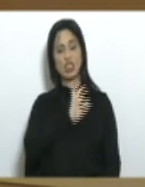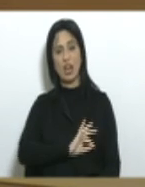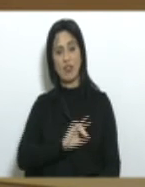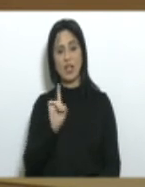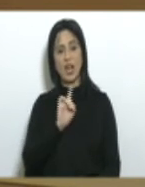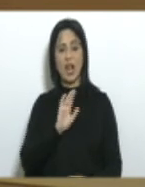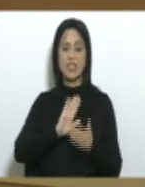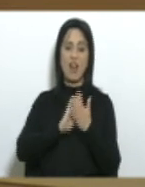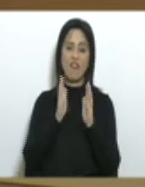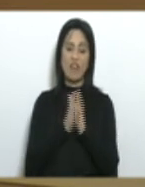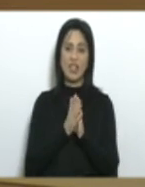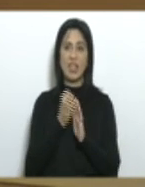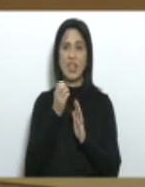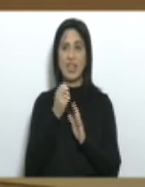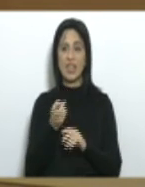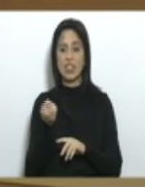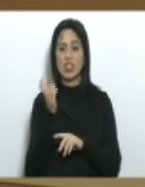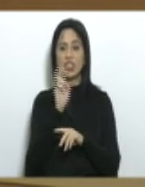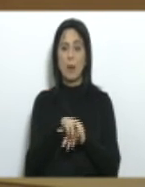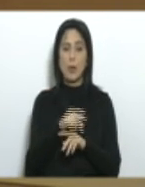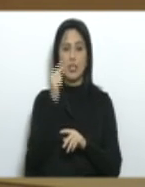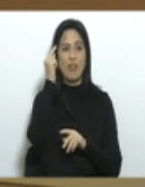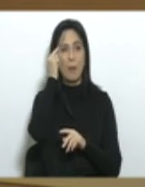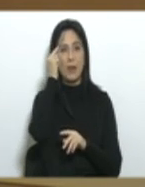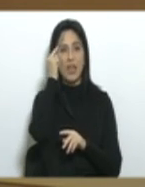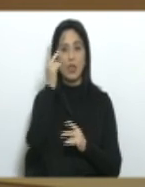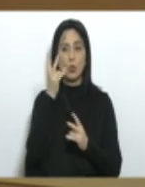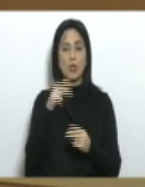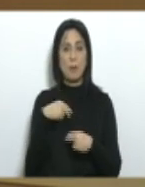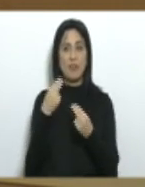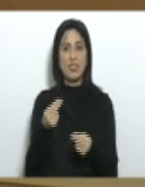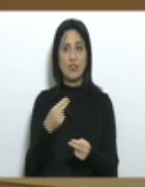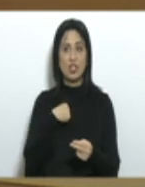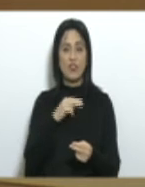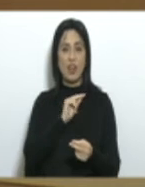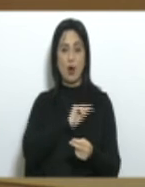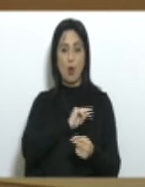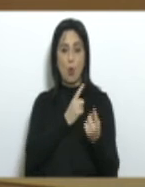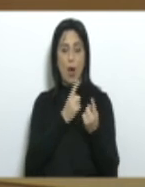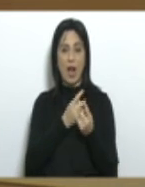რაღაცა ვადა კიდევ შემოსვლაზე დასაფიქრებლად უნდა მივცეთ ჩვენს კოლეგებს,